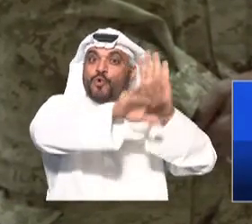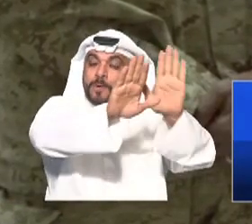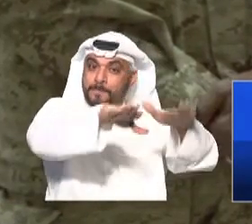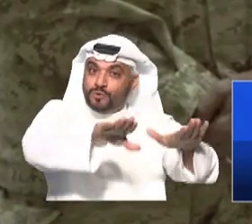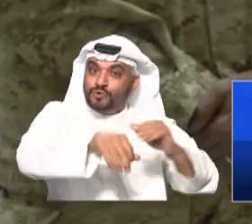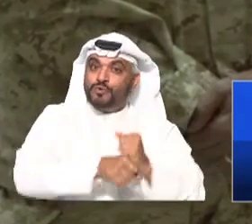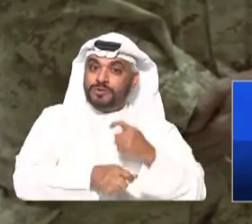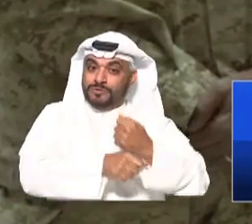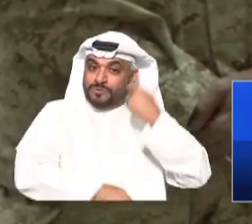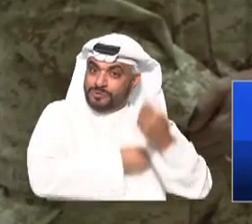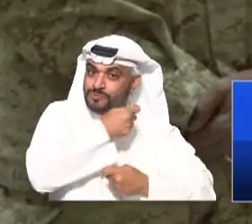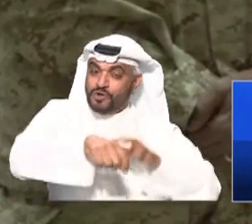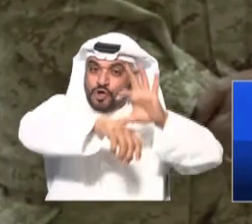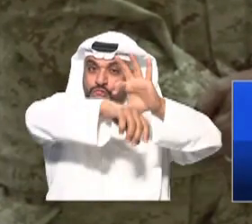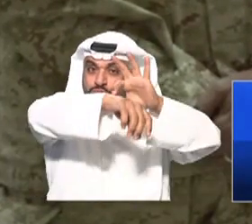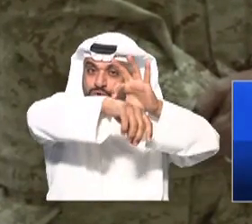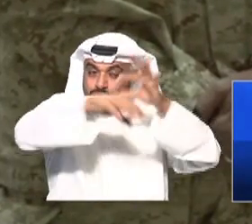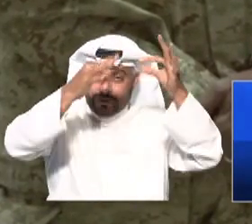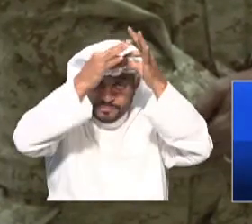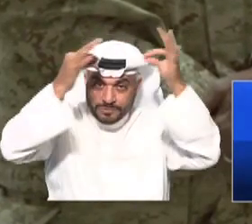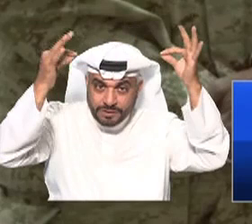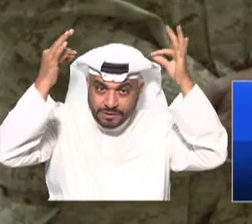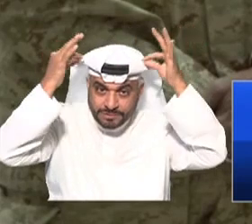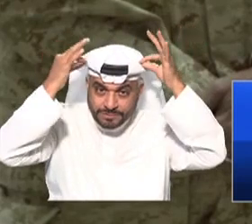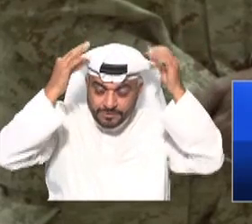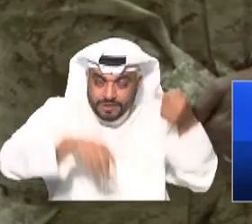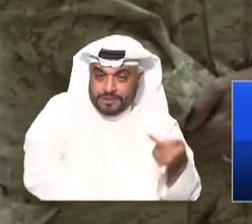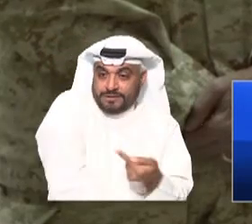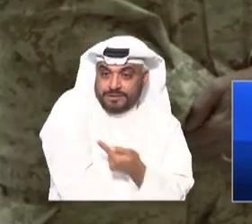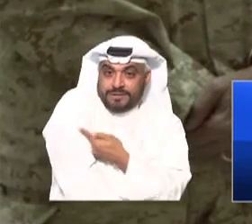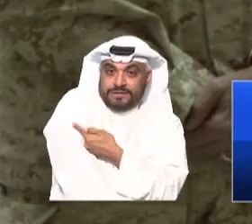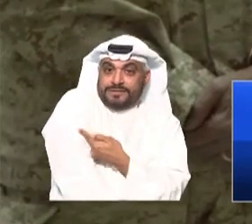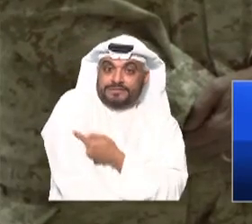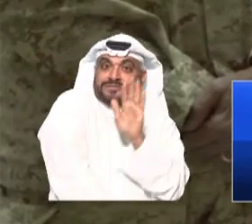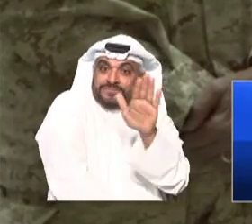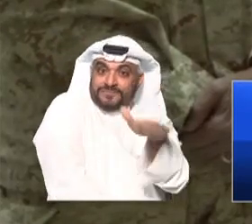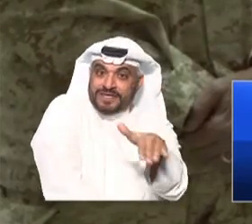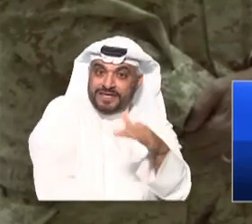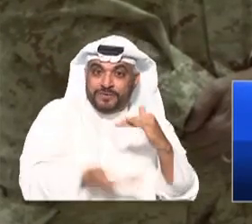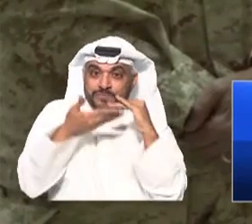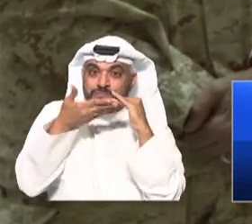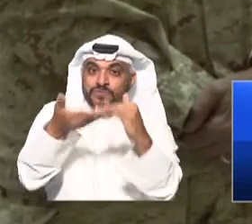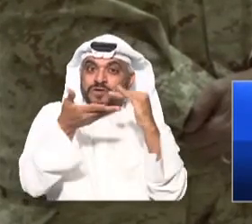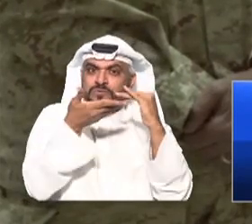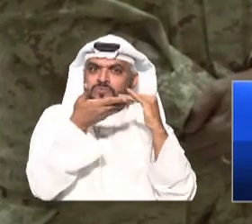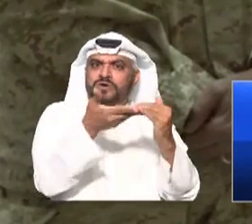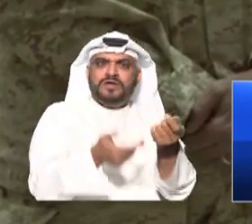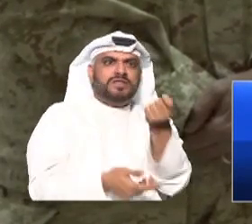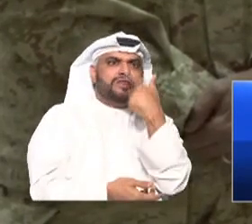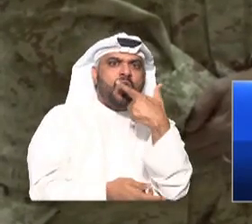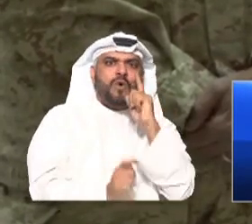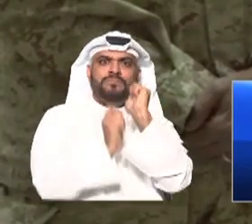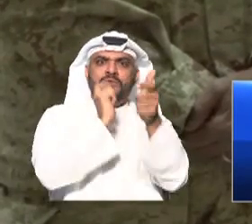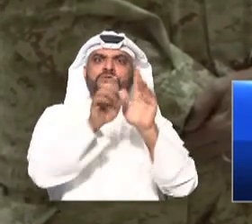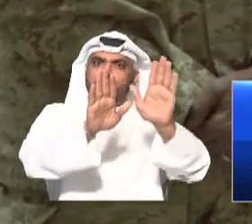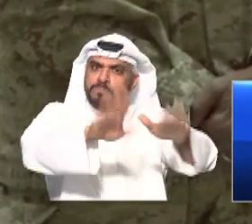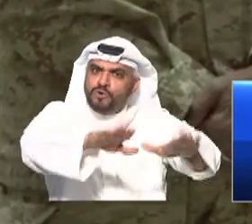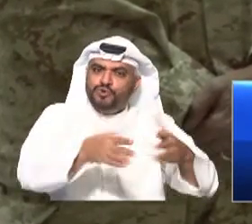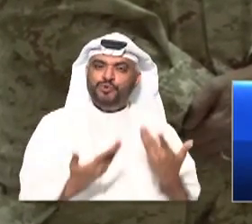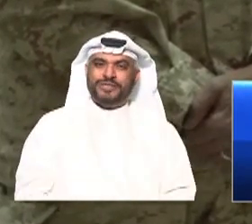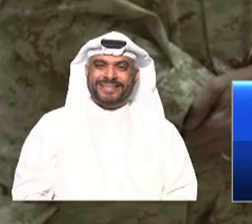موجودين أطباء، خدمات تمريضية، خدمات مساندة لهم موجودين